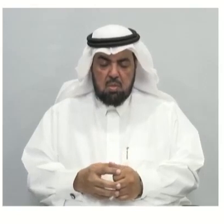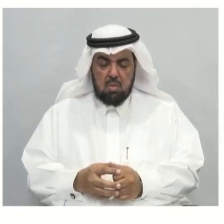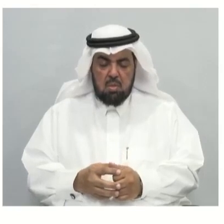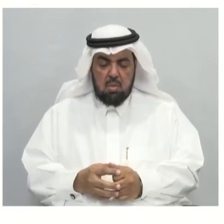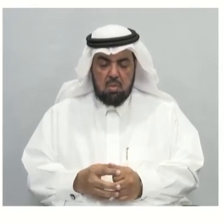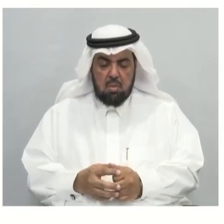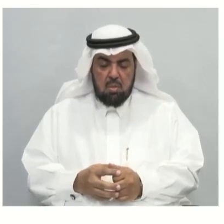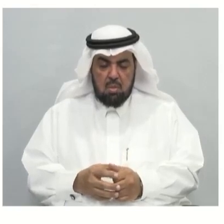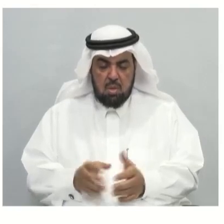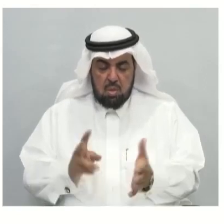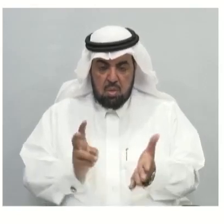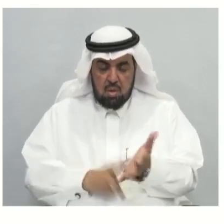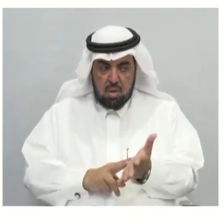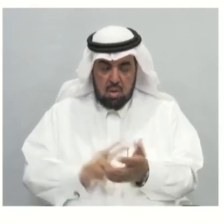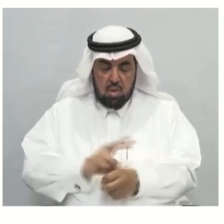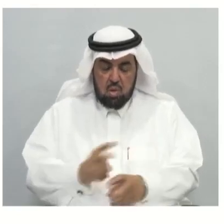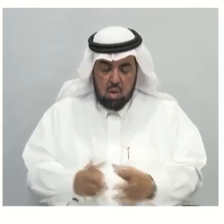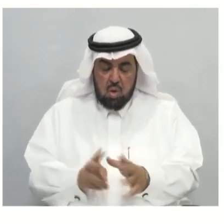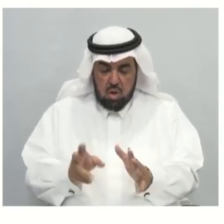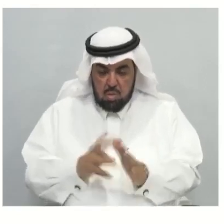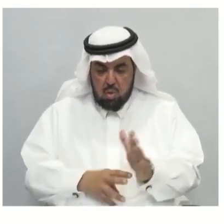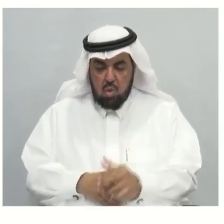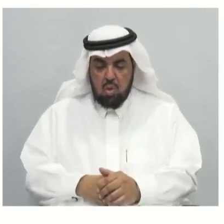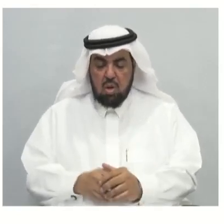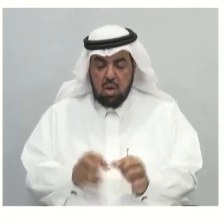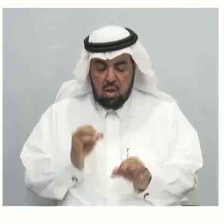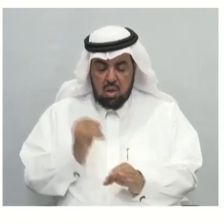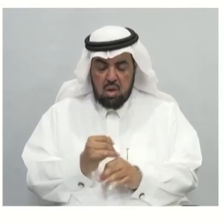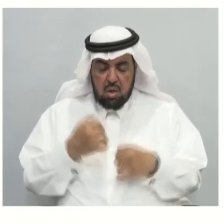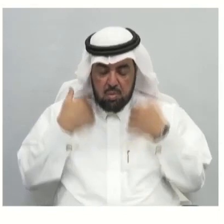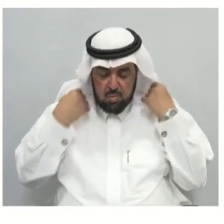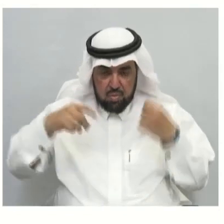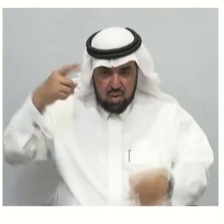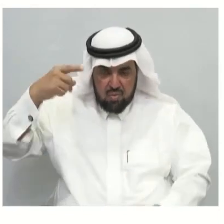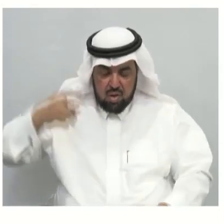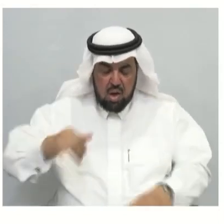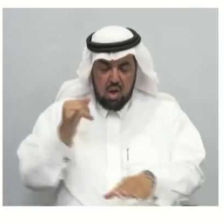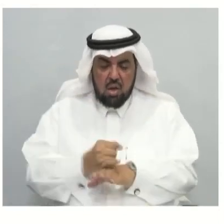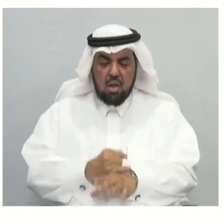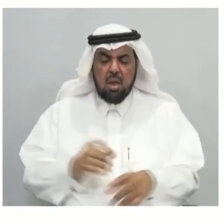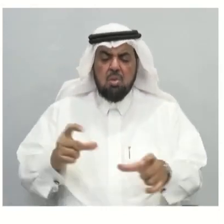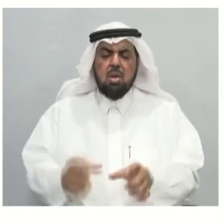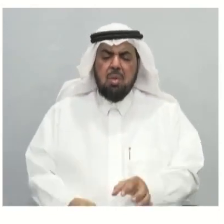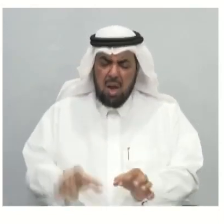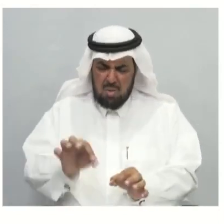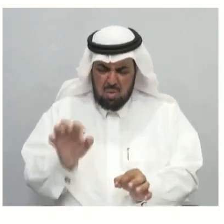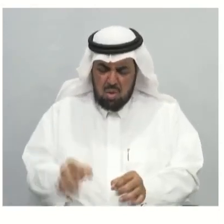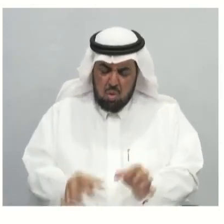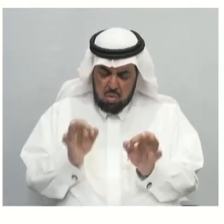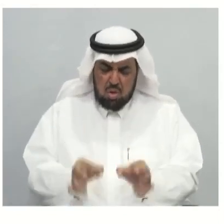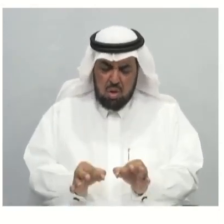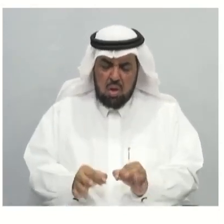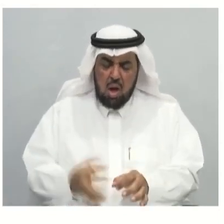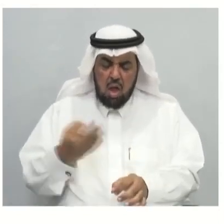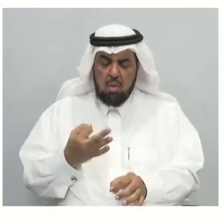الاساس للبريد الالكتروني او النص المطلوب النص الاساسي الفكره الاساسي بعبارات موجزه ومرتكز على